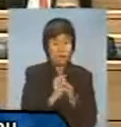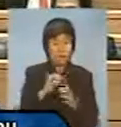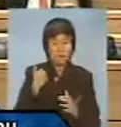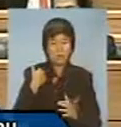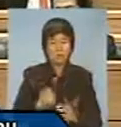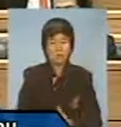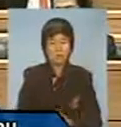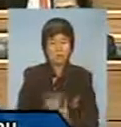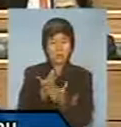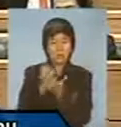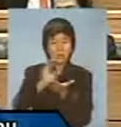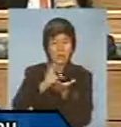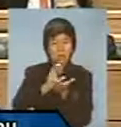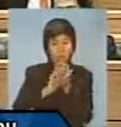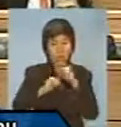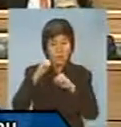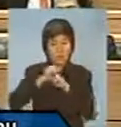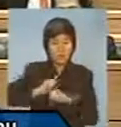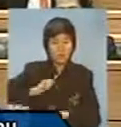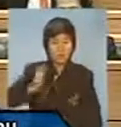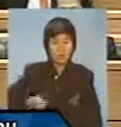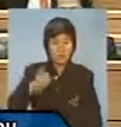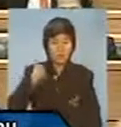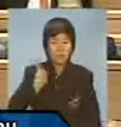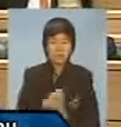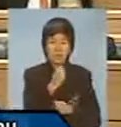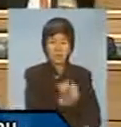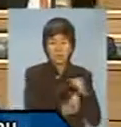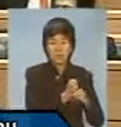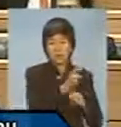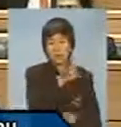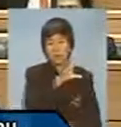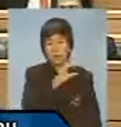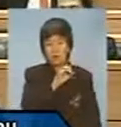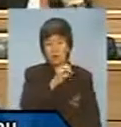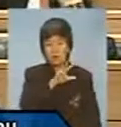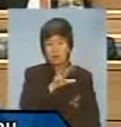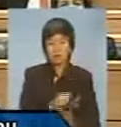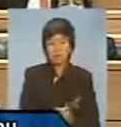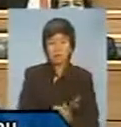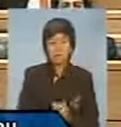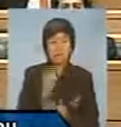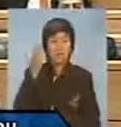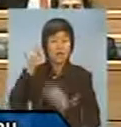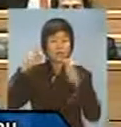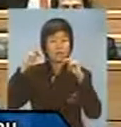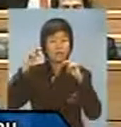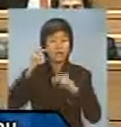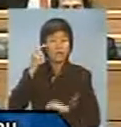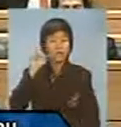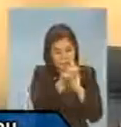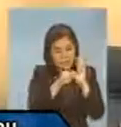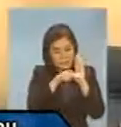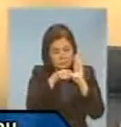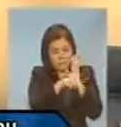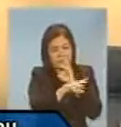ชน์คือคนรวยและนักธุรกิจอีกประเด็นนึงก็คือเรื่องของรถไฟฟ้าความเร็วสูงเนี่ยถ้ามีการส